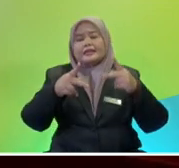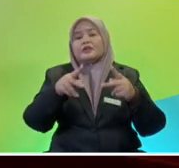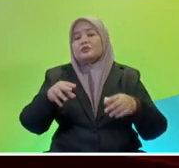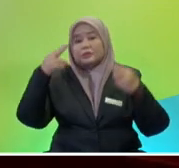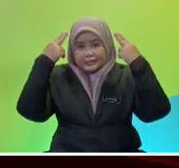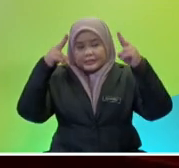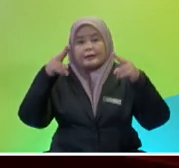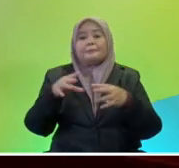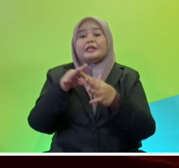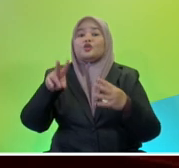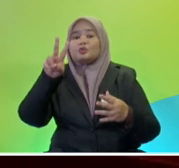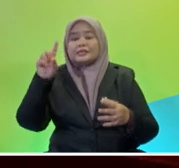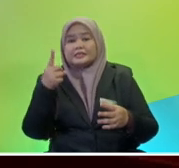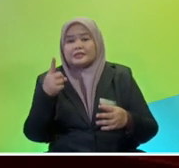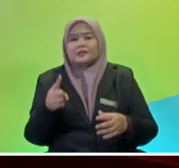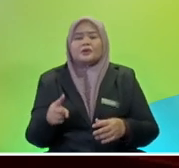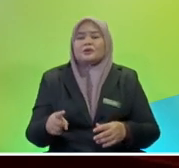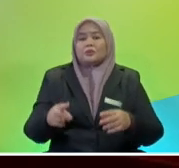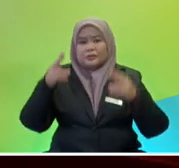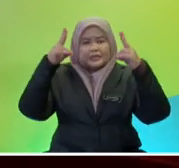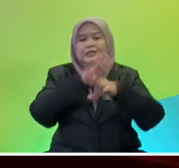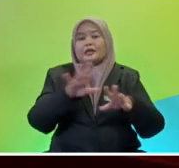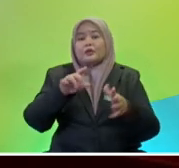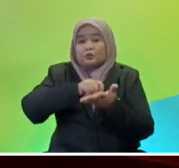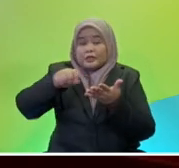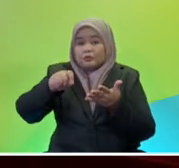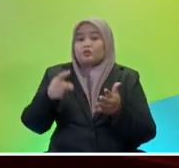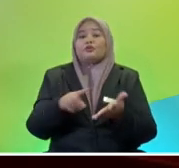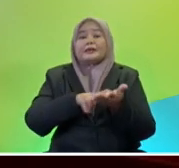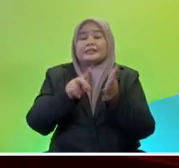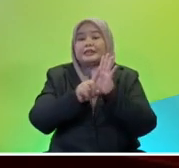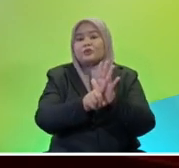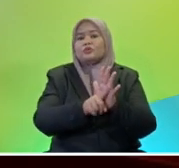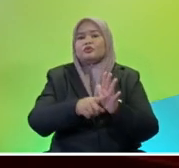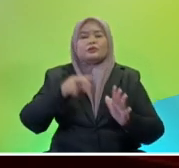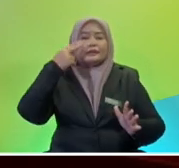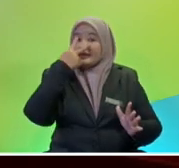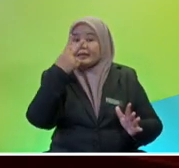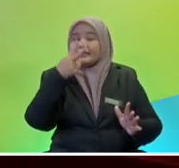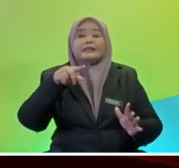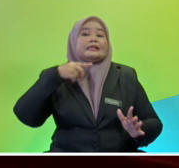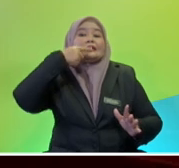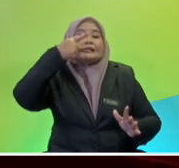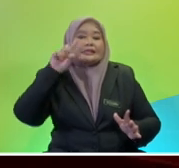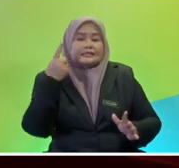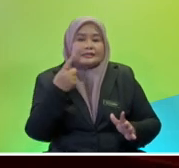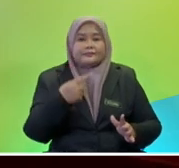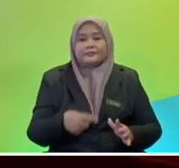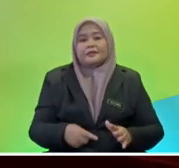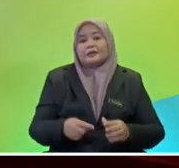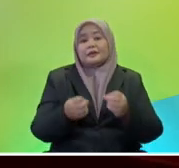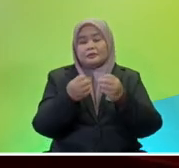aja untuk baca dalil hanya memperhatikan analisa saja instrumen ya Ustaz pilih bacaan